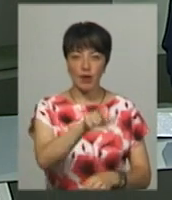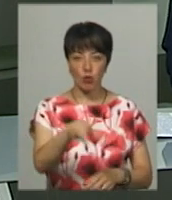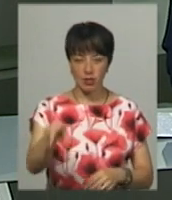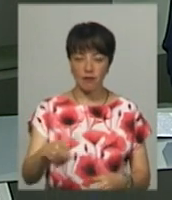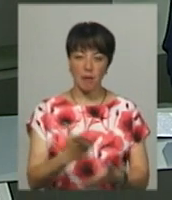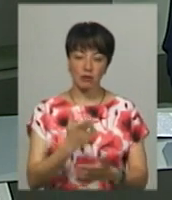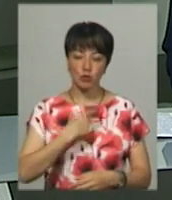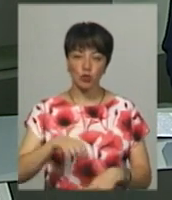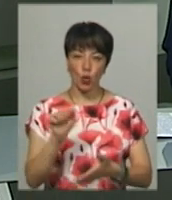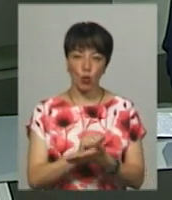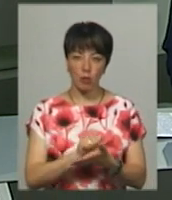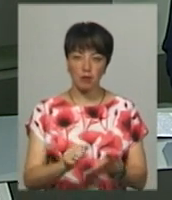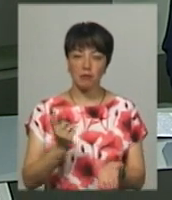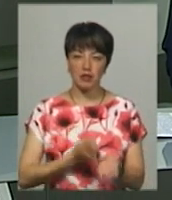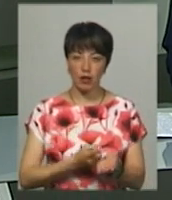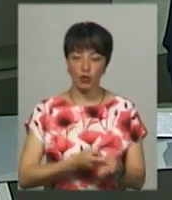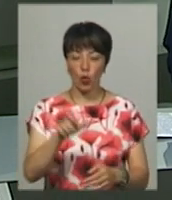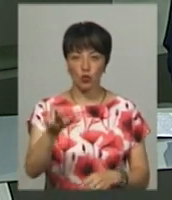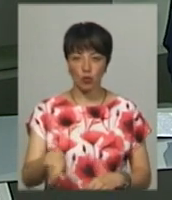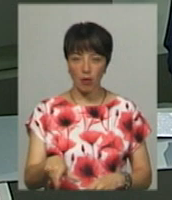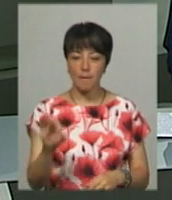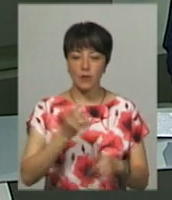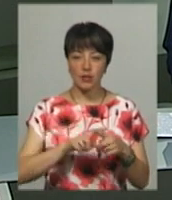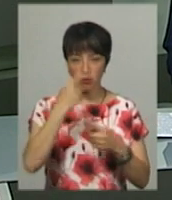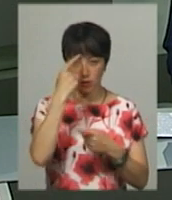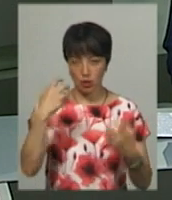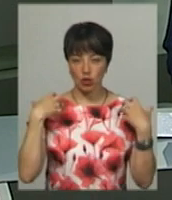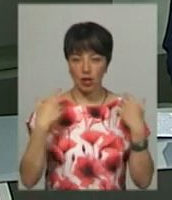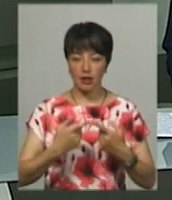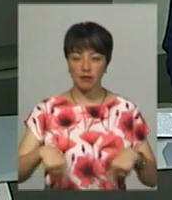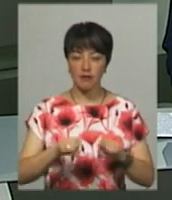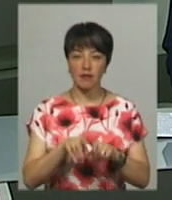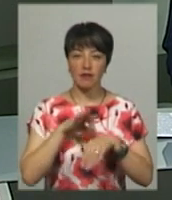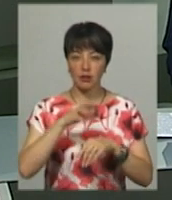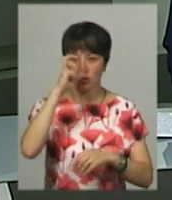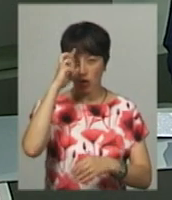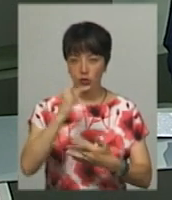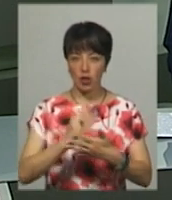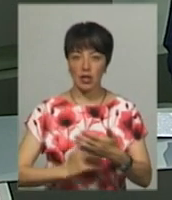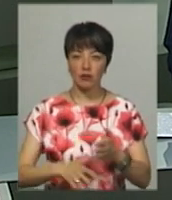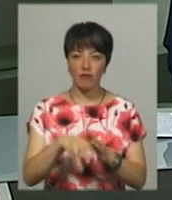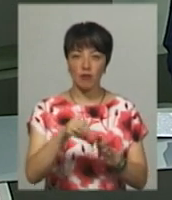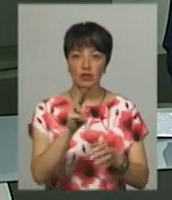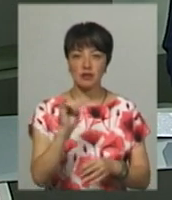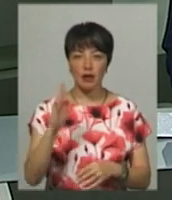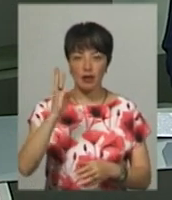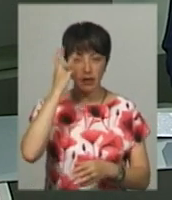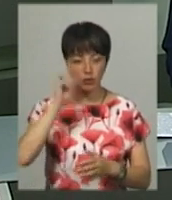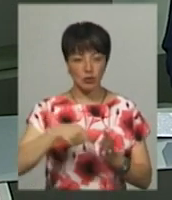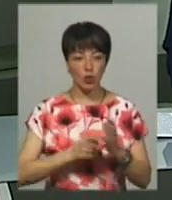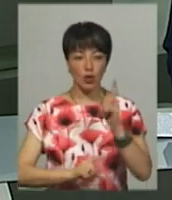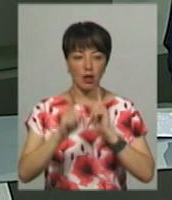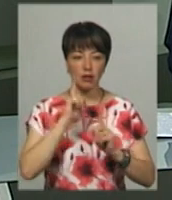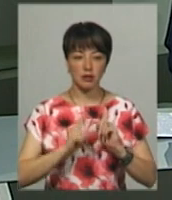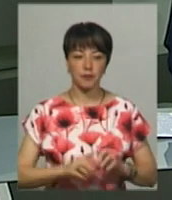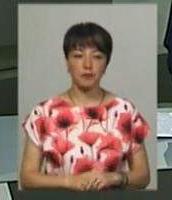та мати при собі документ, який підтверджує особу. Про це повідомив начальник відділу ведення Державного реєстру виборців Хмельницької міської ради Олег